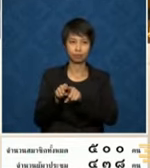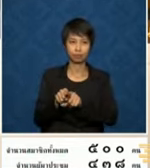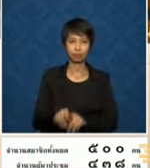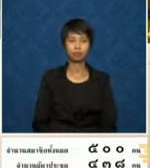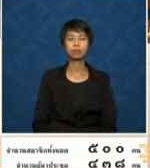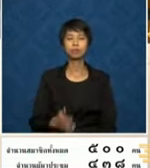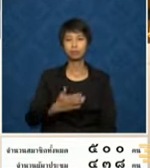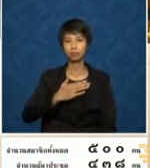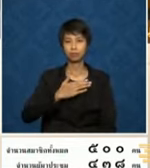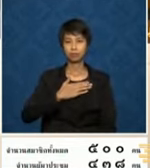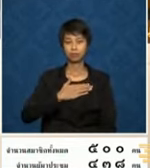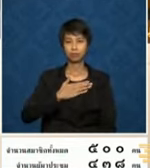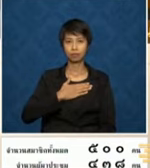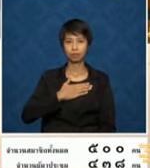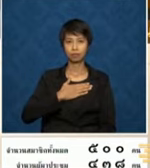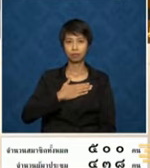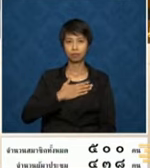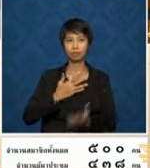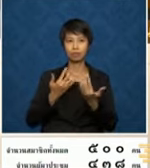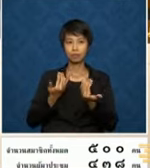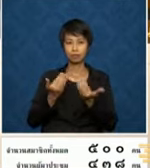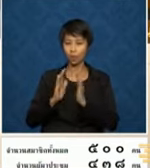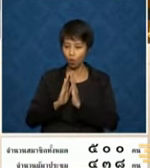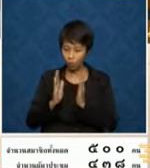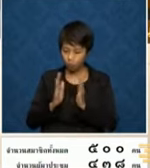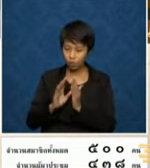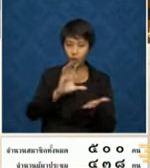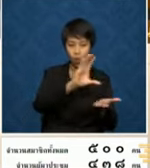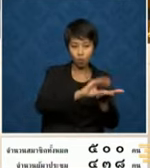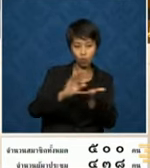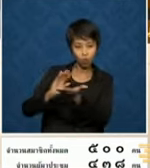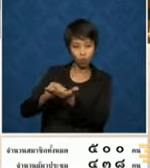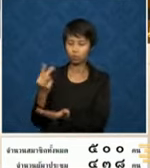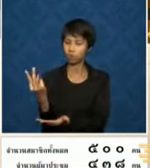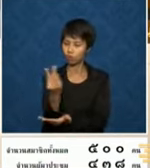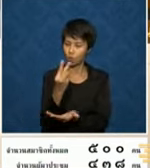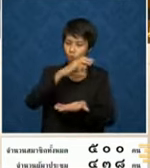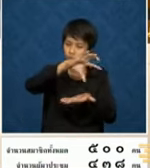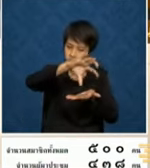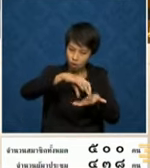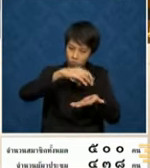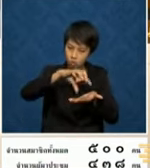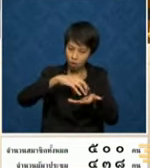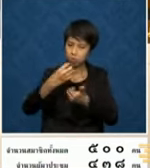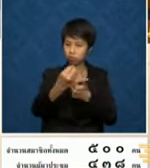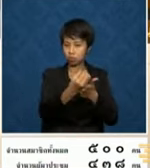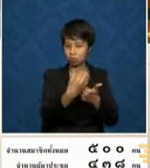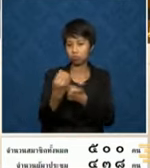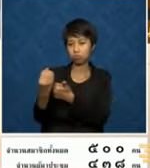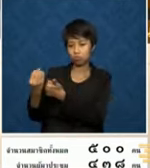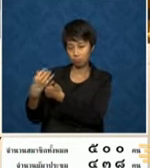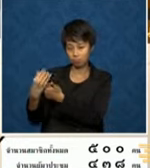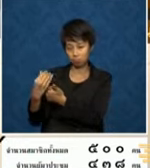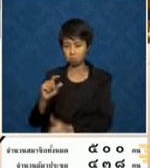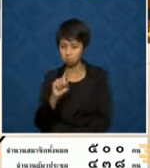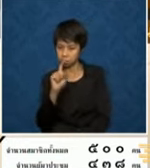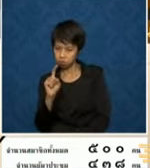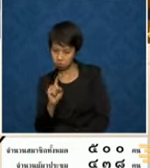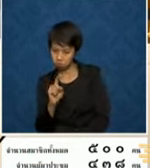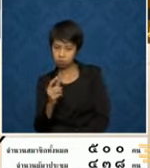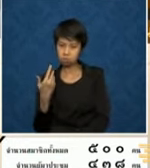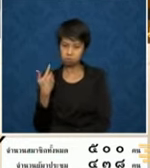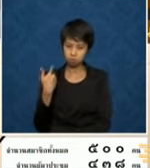ผมต้องขอบคุณในข้อมูลนะครับที่ทั้ง2ท่านนะครับได้ตั้งข้อสังเกตนะครับ